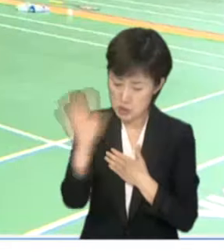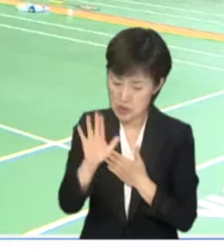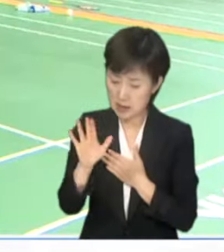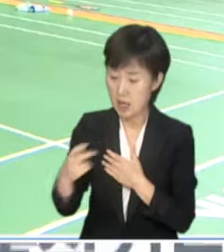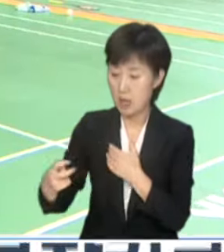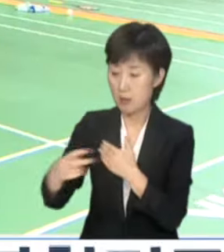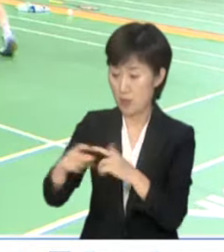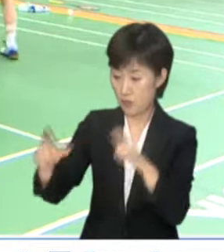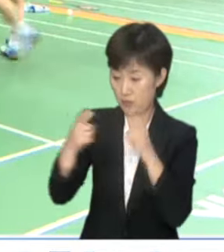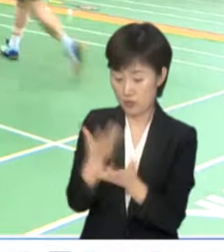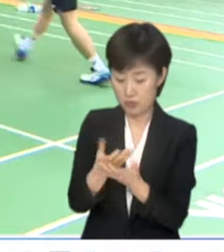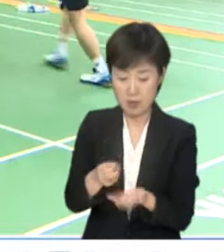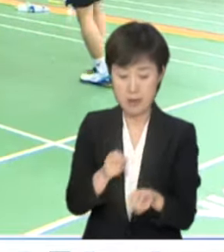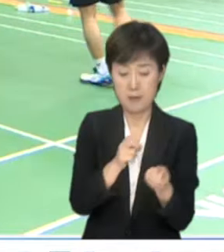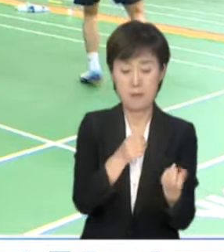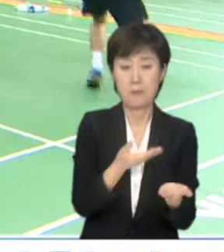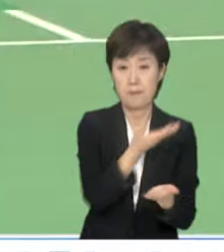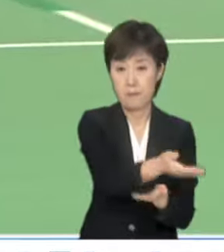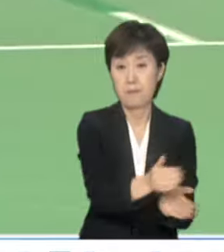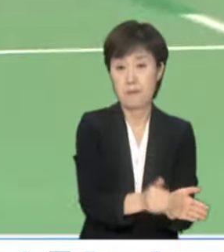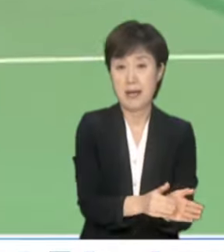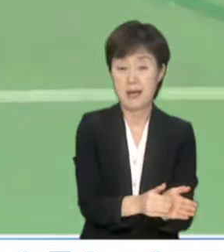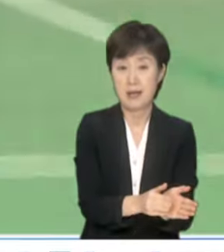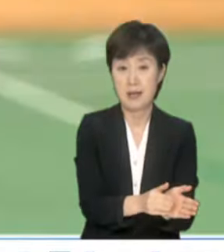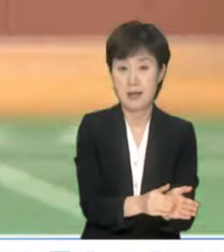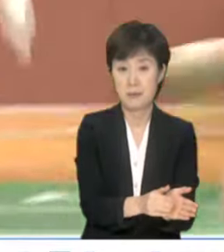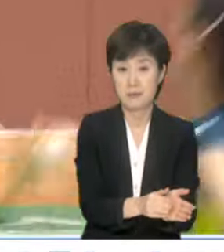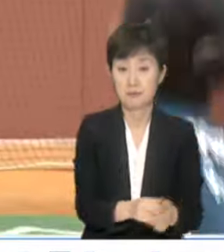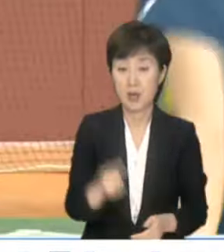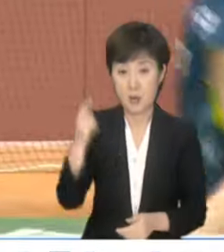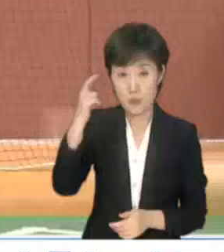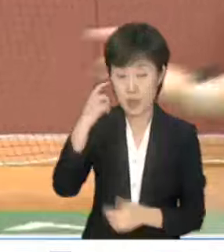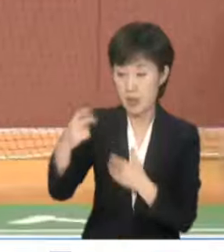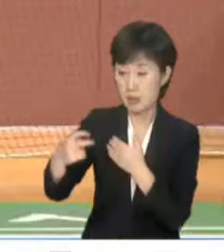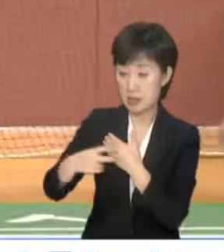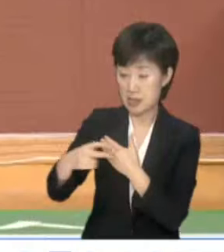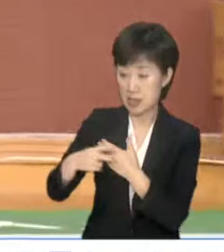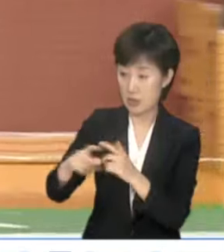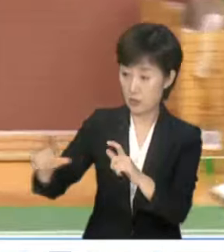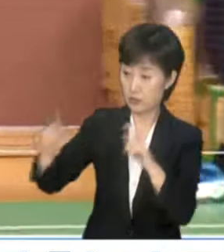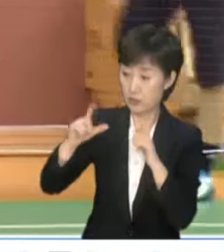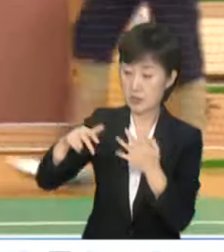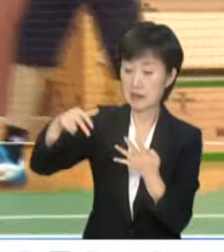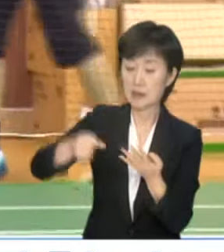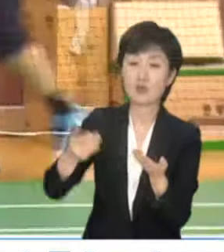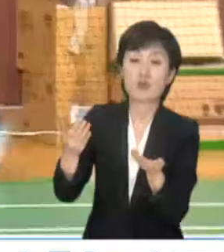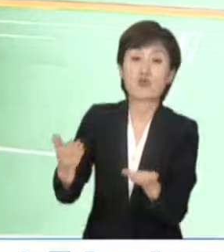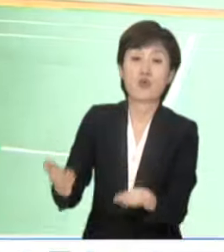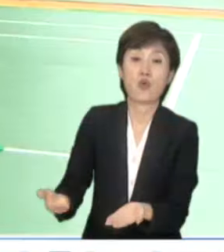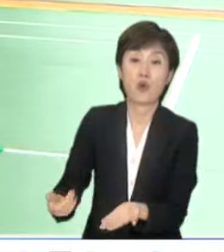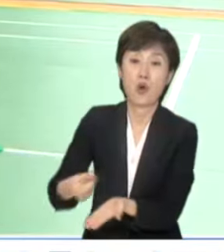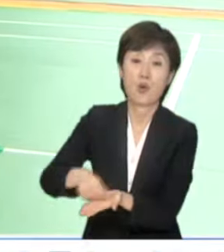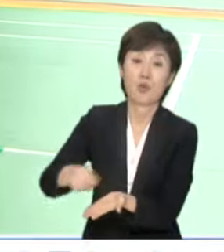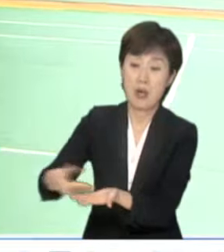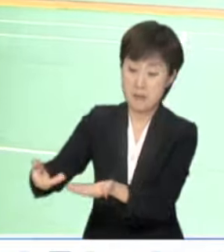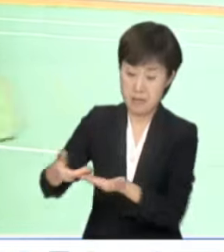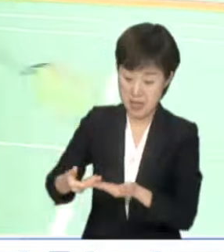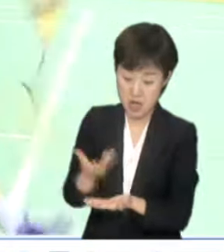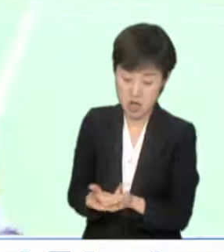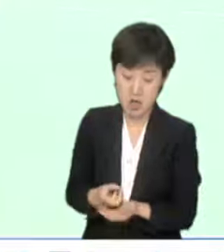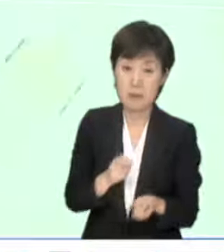알려지고 있습니다. 소속된 측에서 이제 진단서로 이제 4주간 정도의 이제 휴식과 치료가 필요하다라는